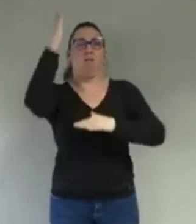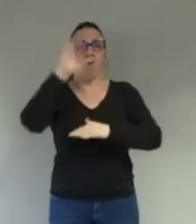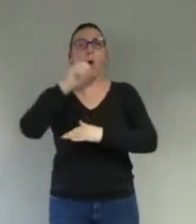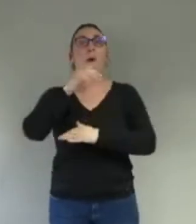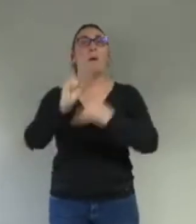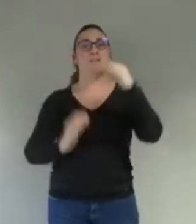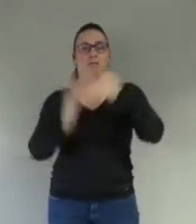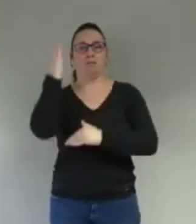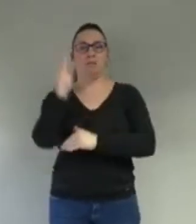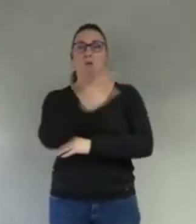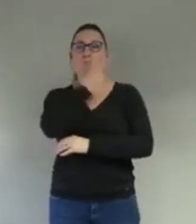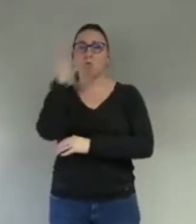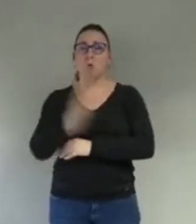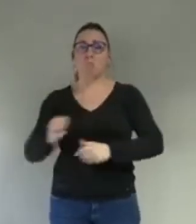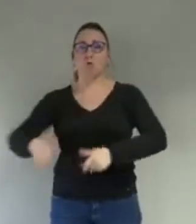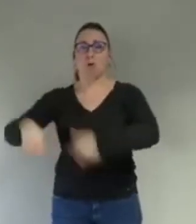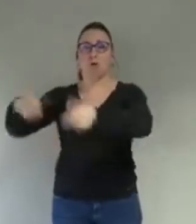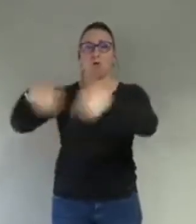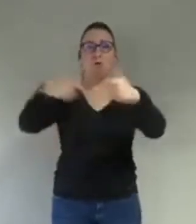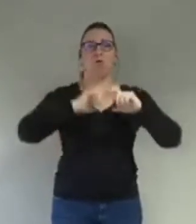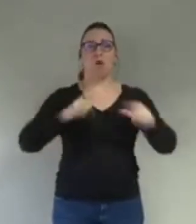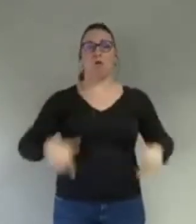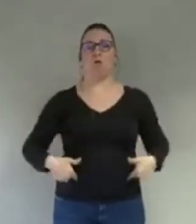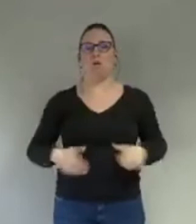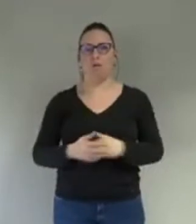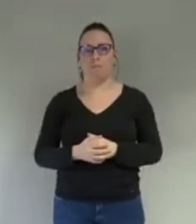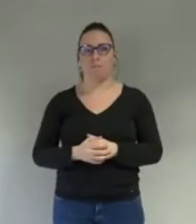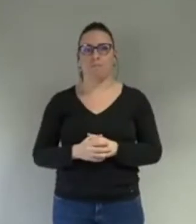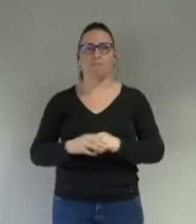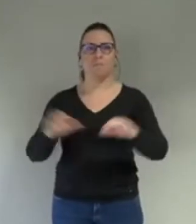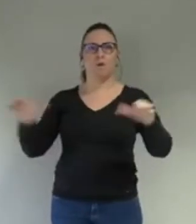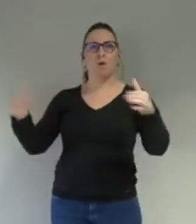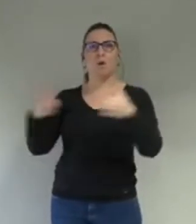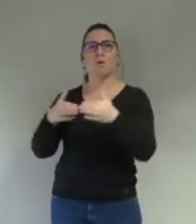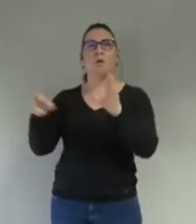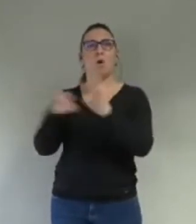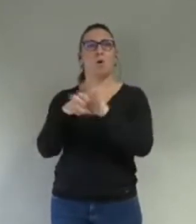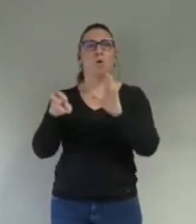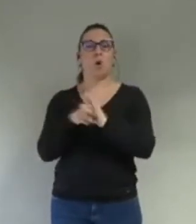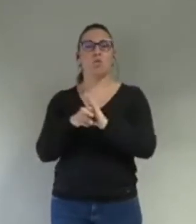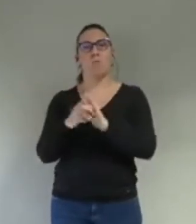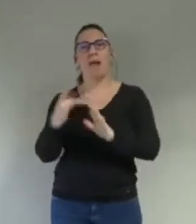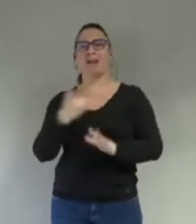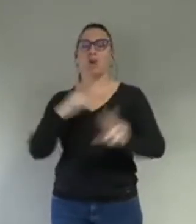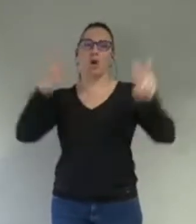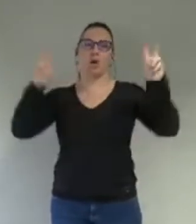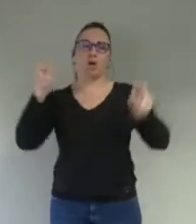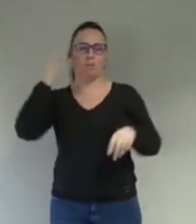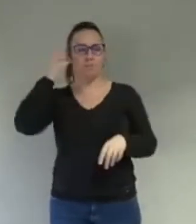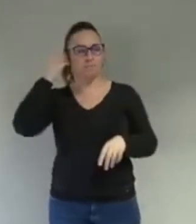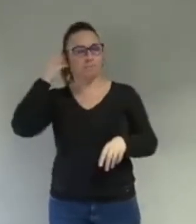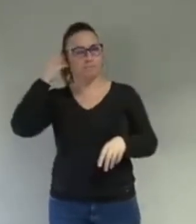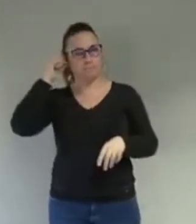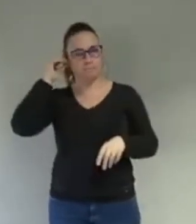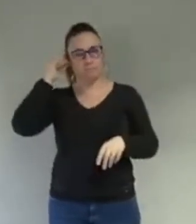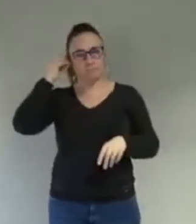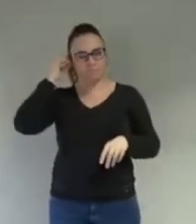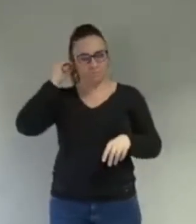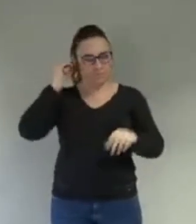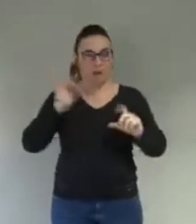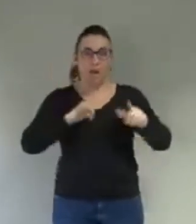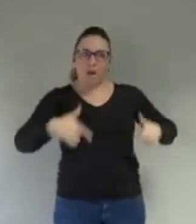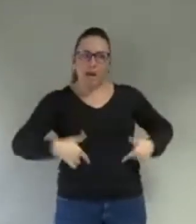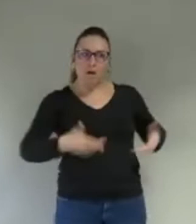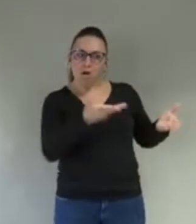pour 100% des établissements scolaires. Le collectif Grenoble à cœur a par la suite démontré que les écoles, où